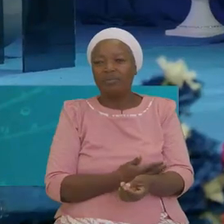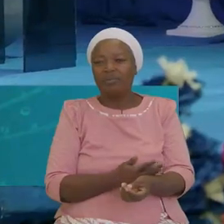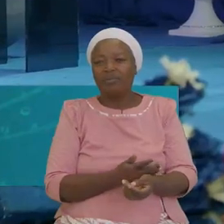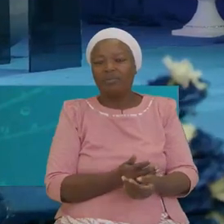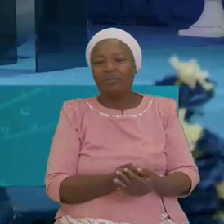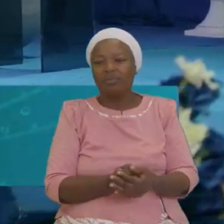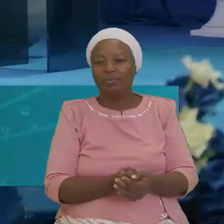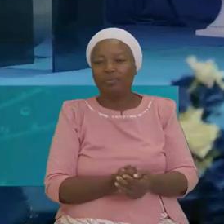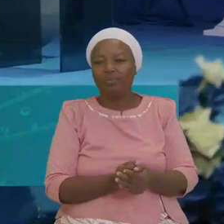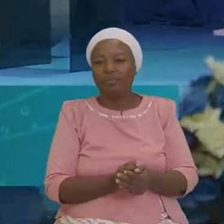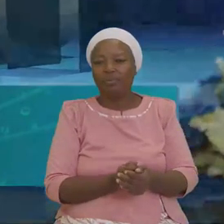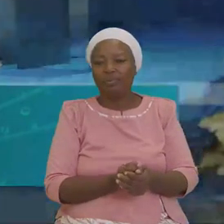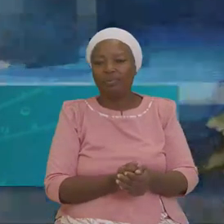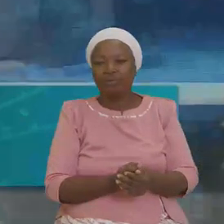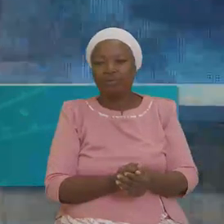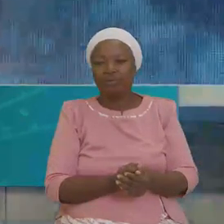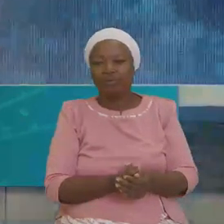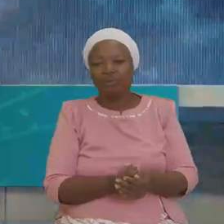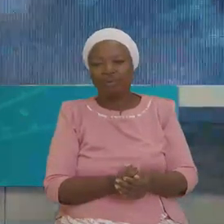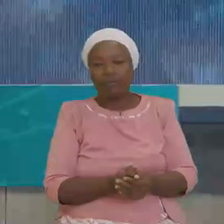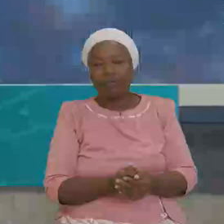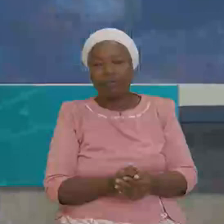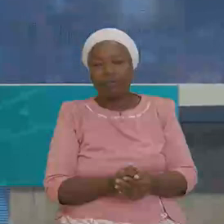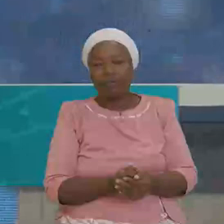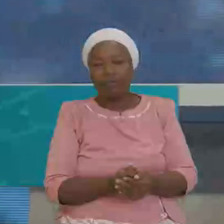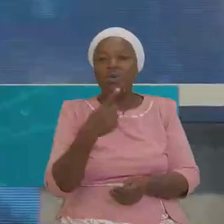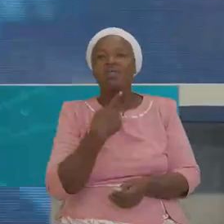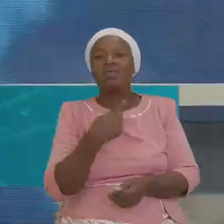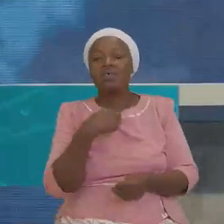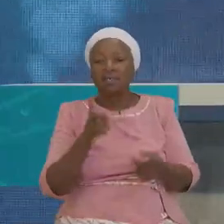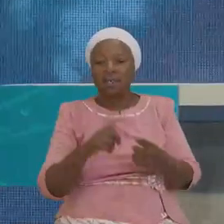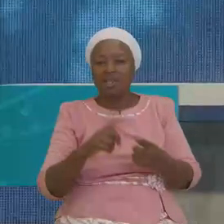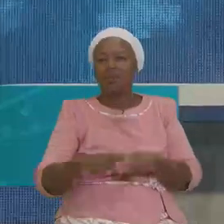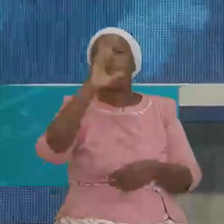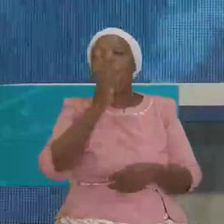vous réveillez. Vous ne savez pas ce qui se passe dans le sommeil.